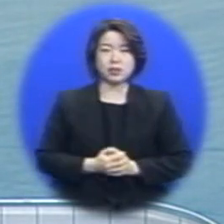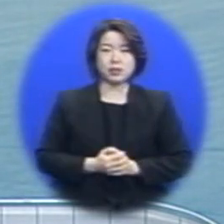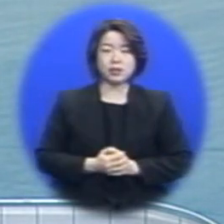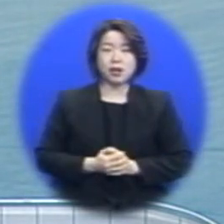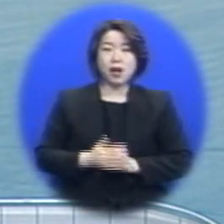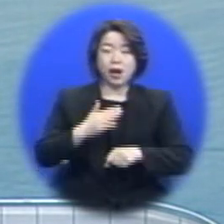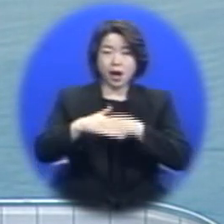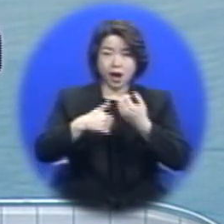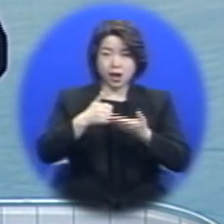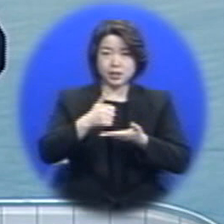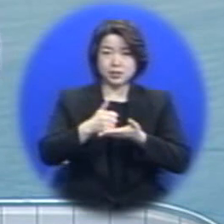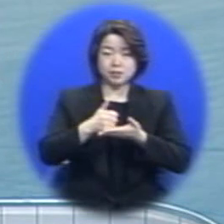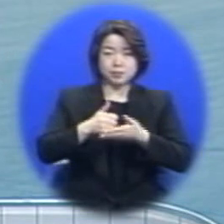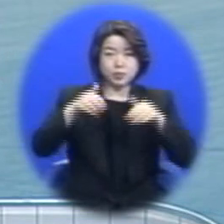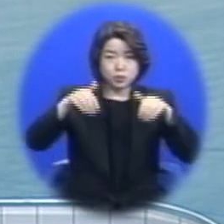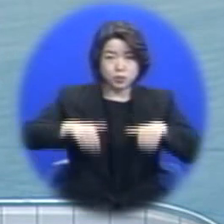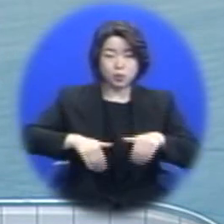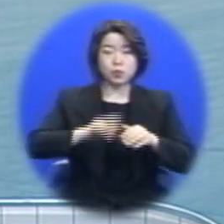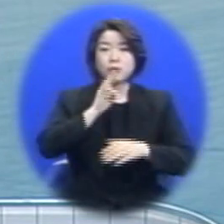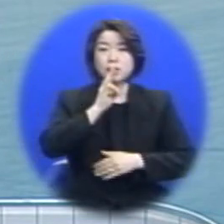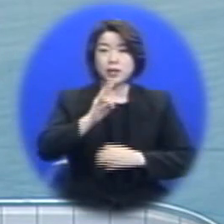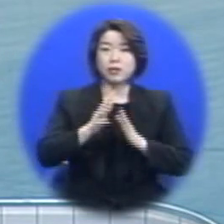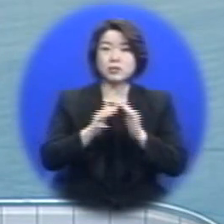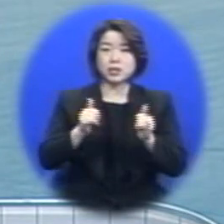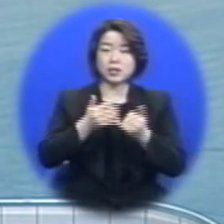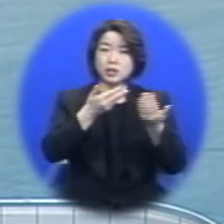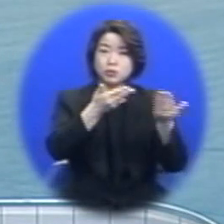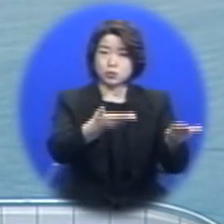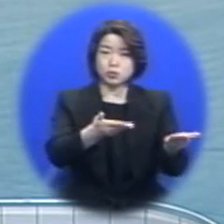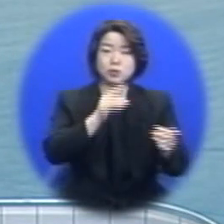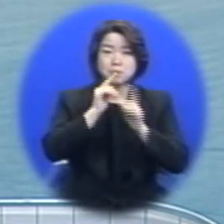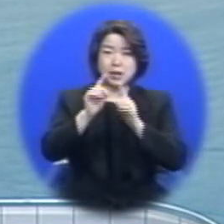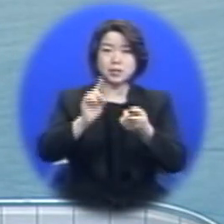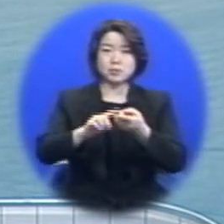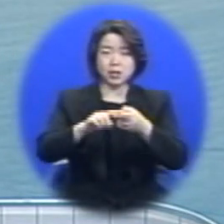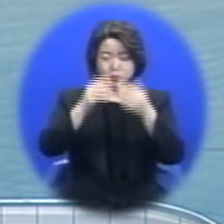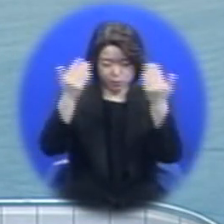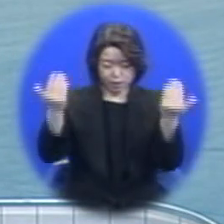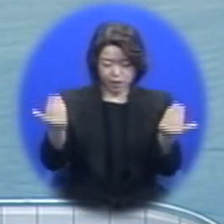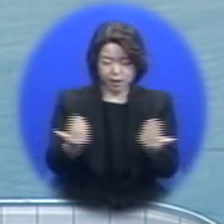하나님이 하나님의 종 예언자들에게 주신 말씀 그대로 다 이루실 거다.